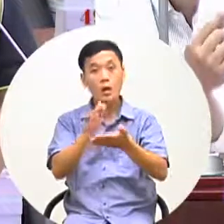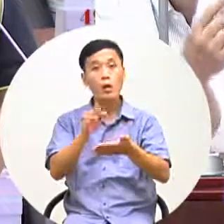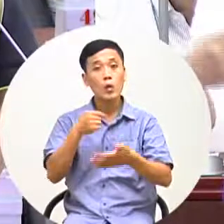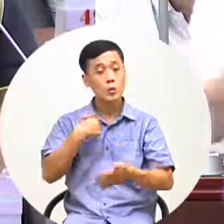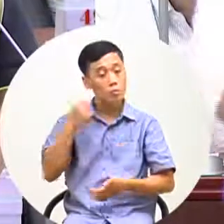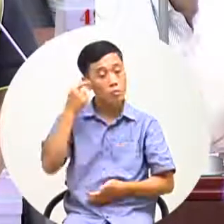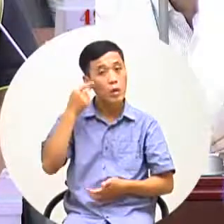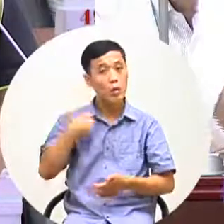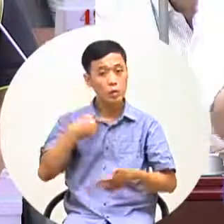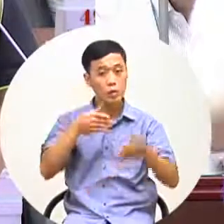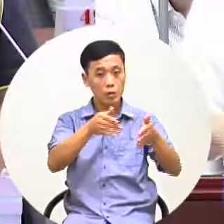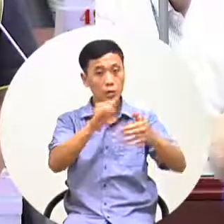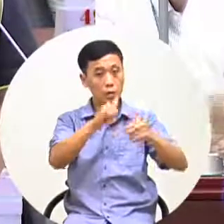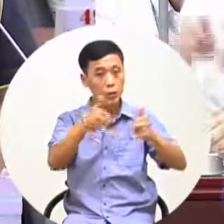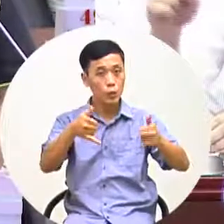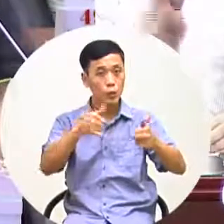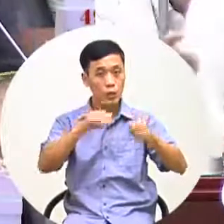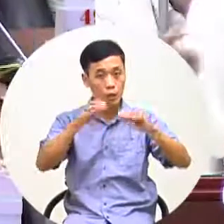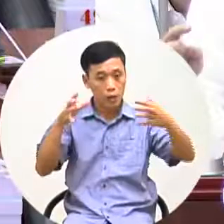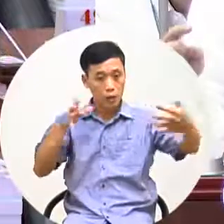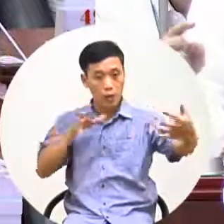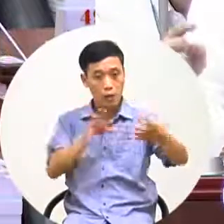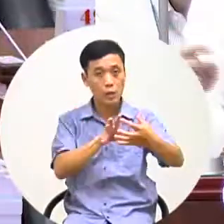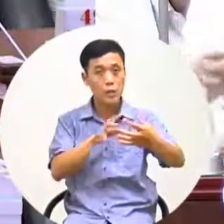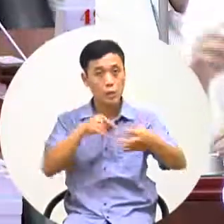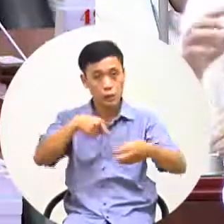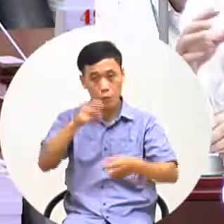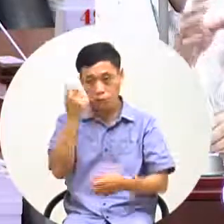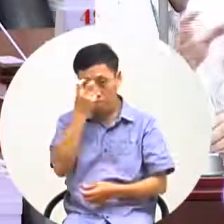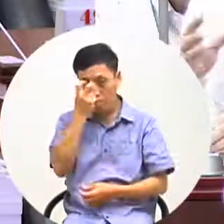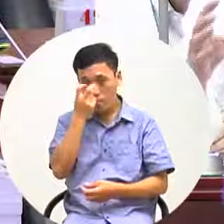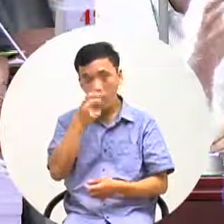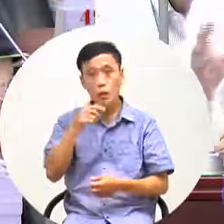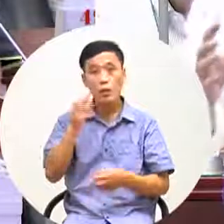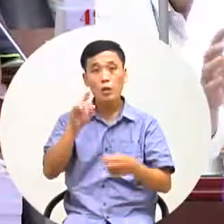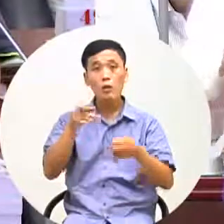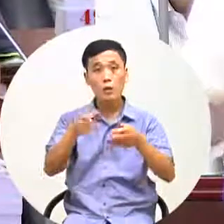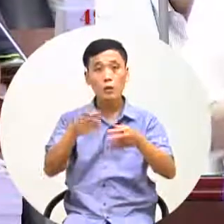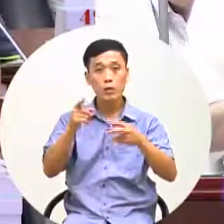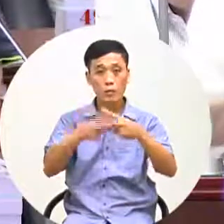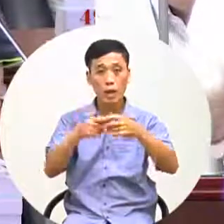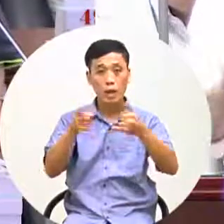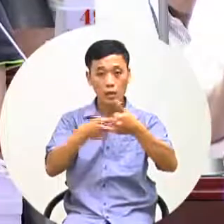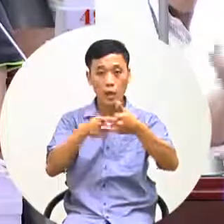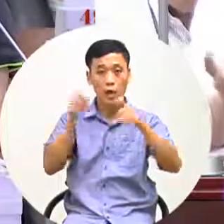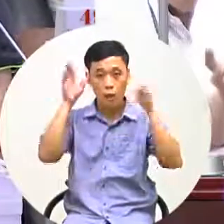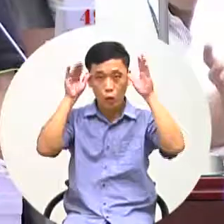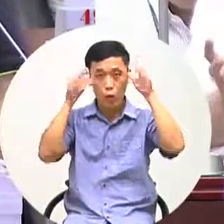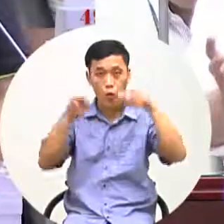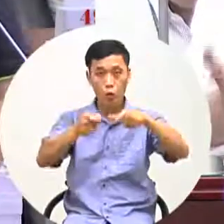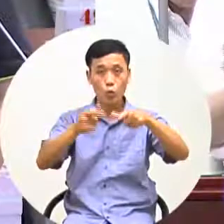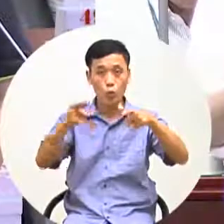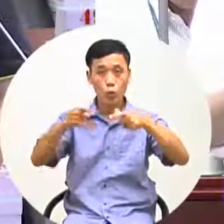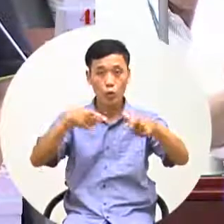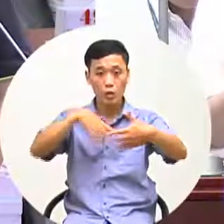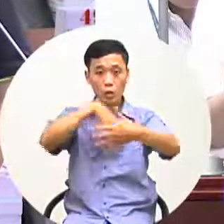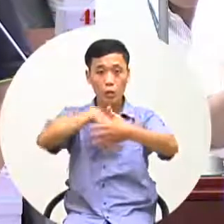讨一下说未来这整个场域甚至连打狗公园的这个场域有没有什么空间可以让我们去容纳一些